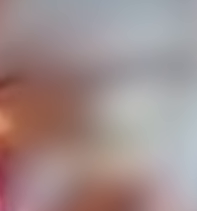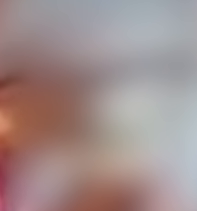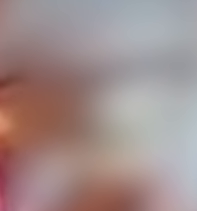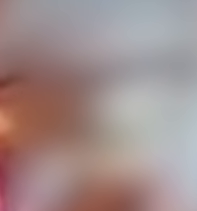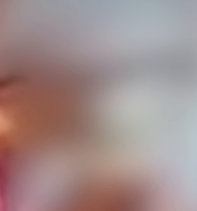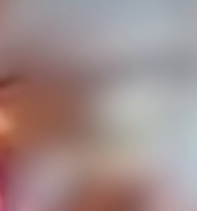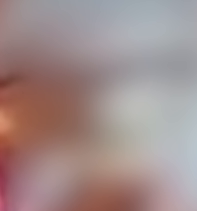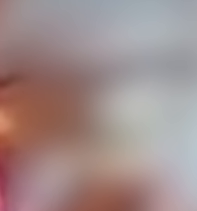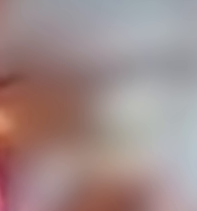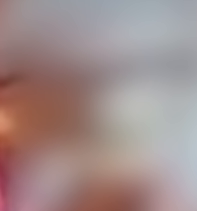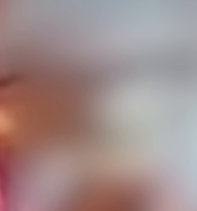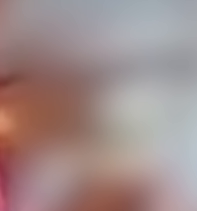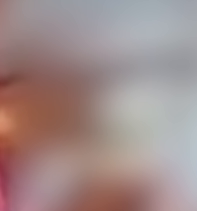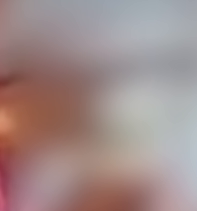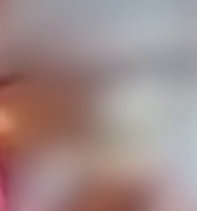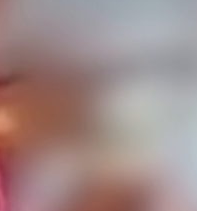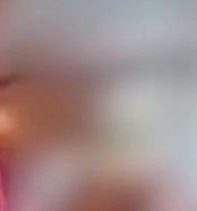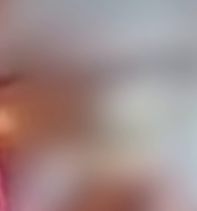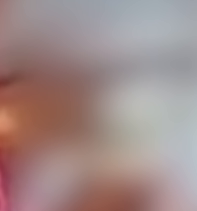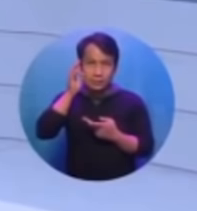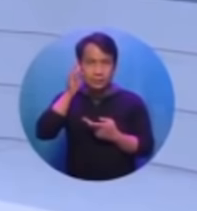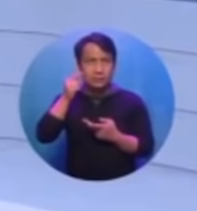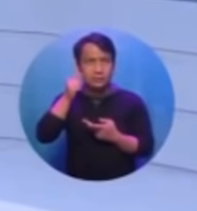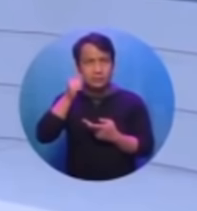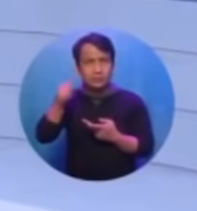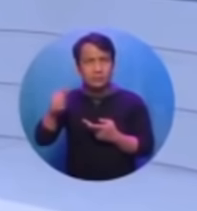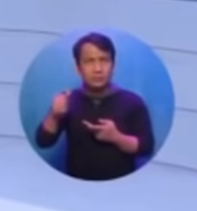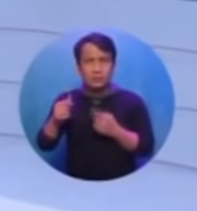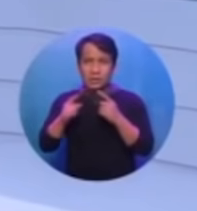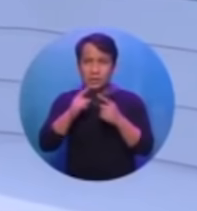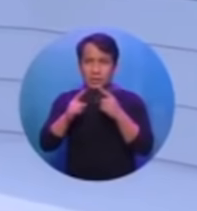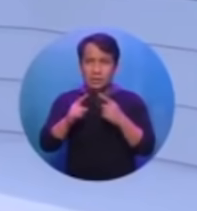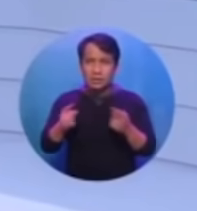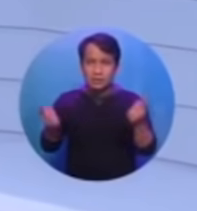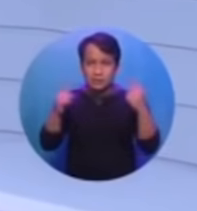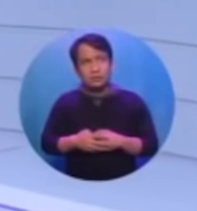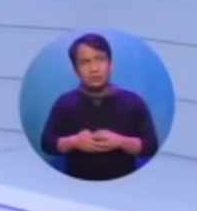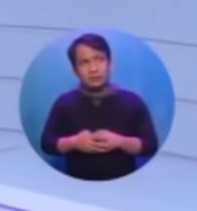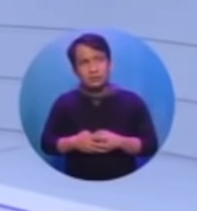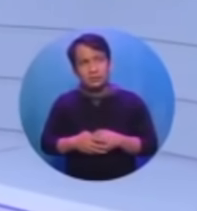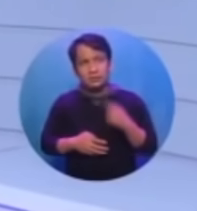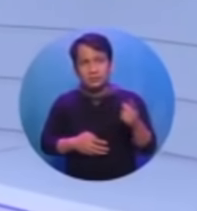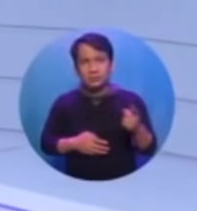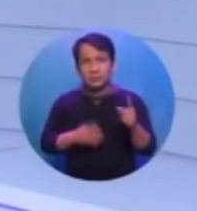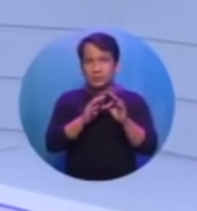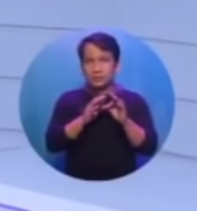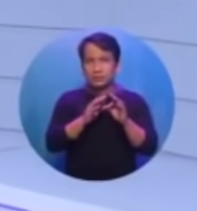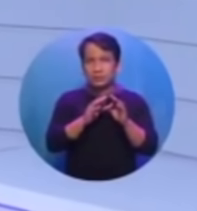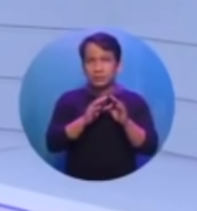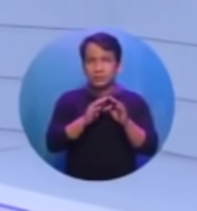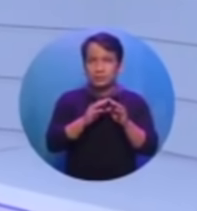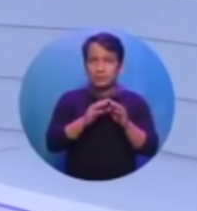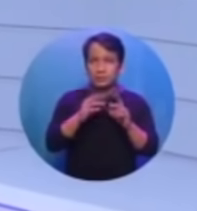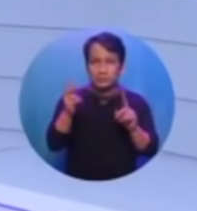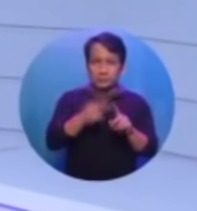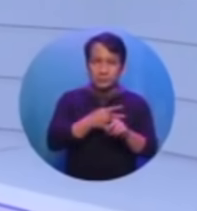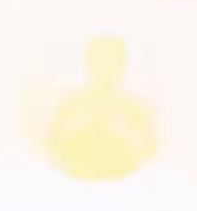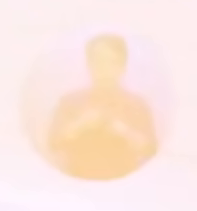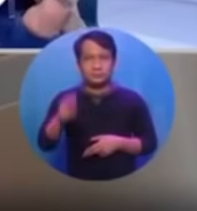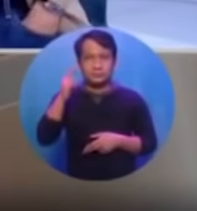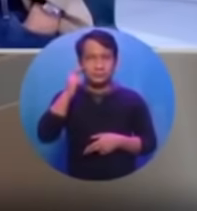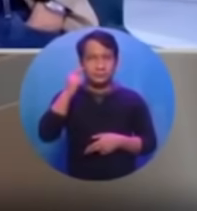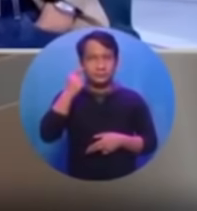Sonia Gregorio at yung anak niya si Frank Anthony Gregorio. At makausap po natin ngayon kamag-anak po ng